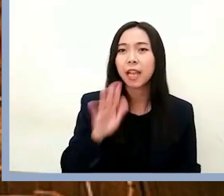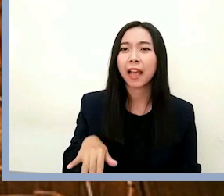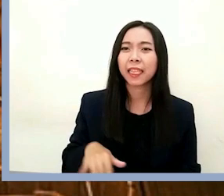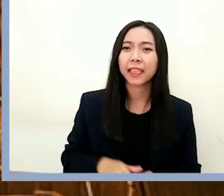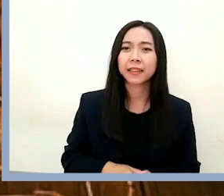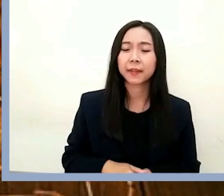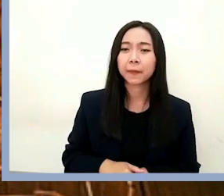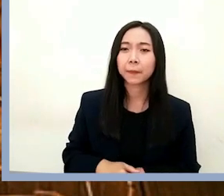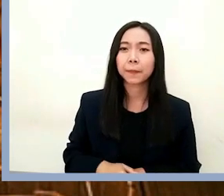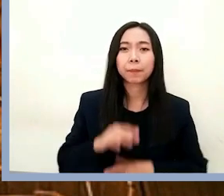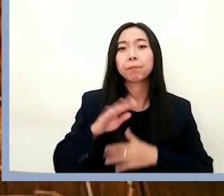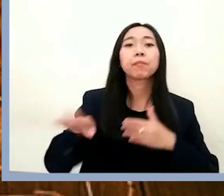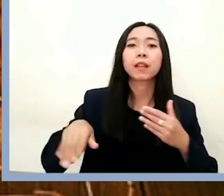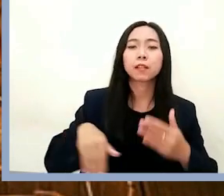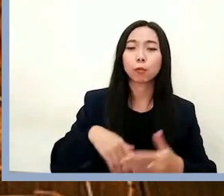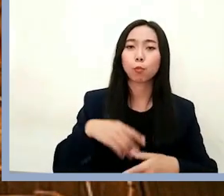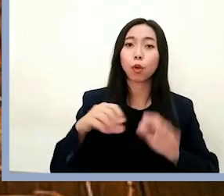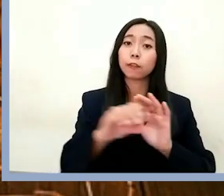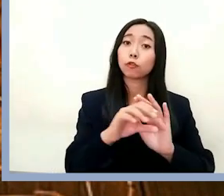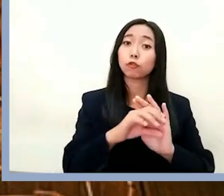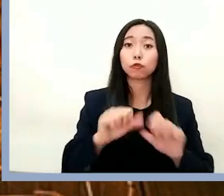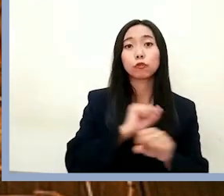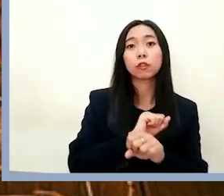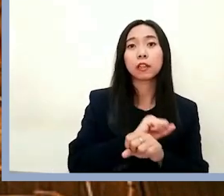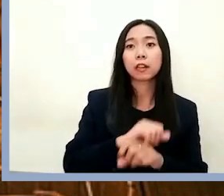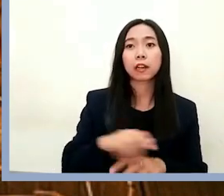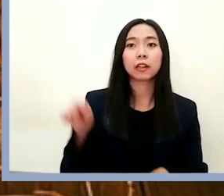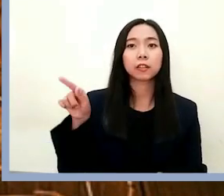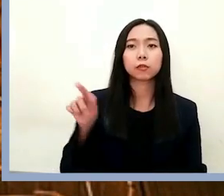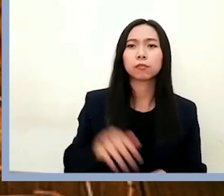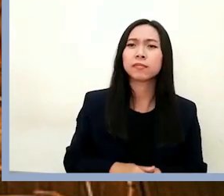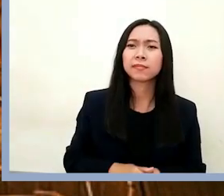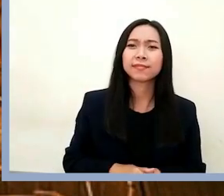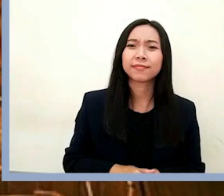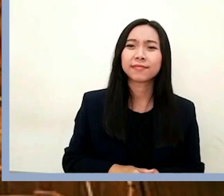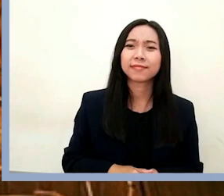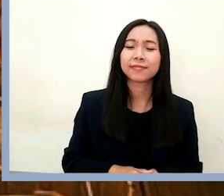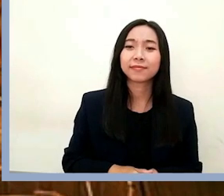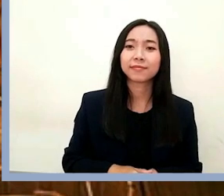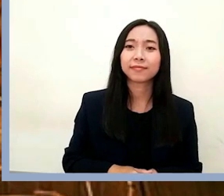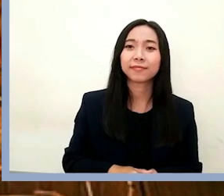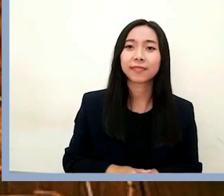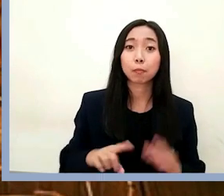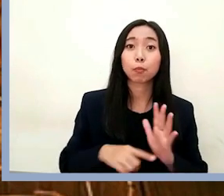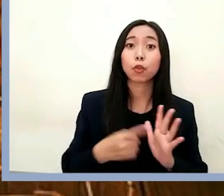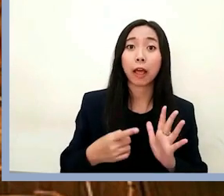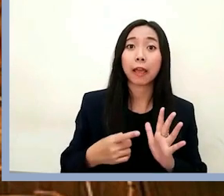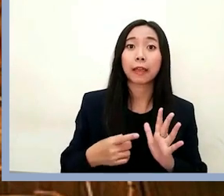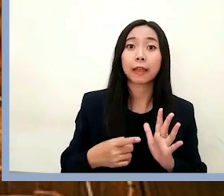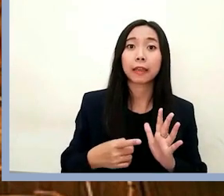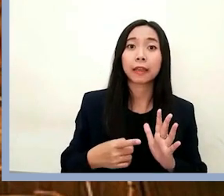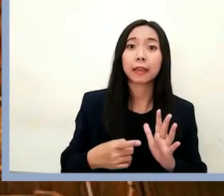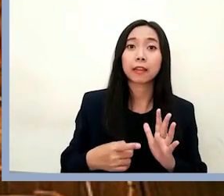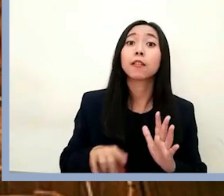semua perilaku yang tidak terpuji yang buruk ini dimulai dan ditumbuhkan dari